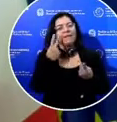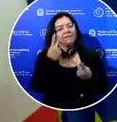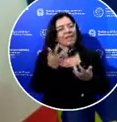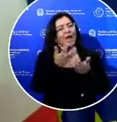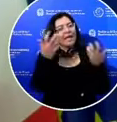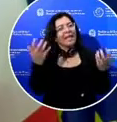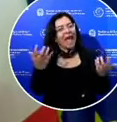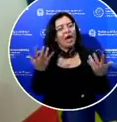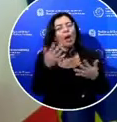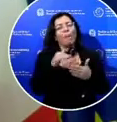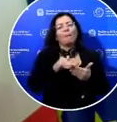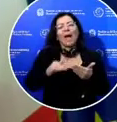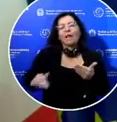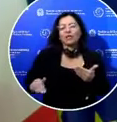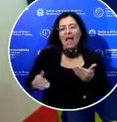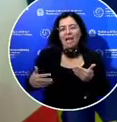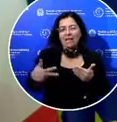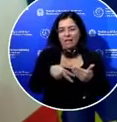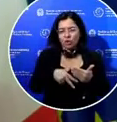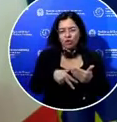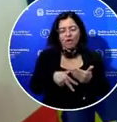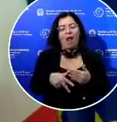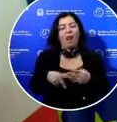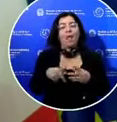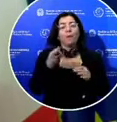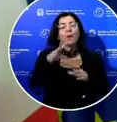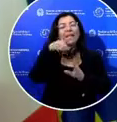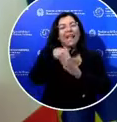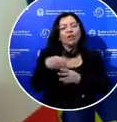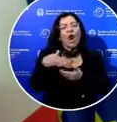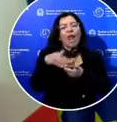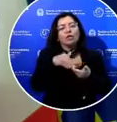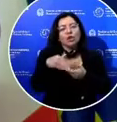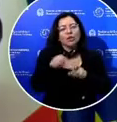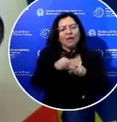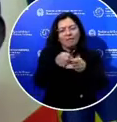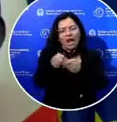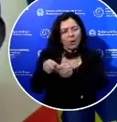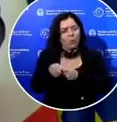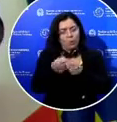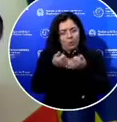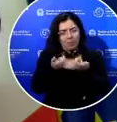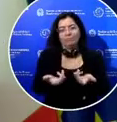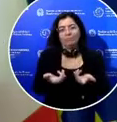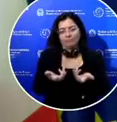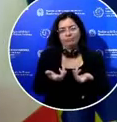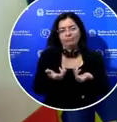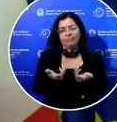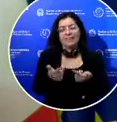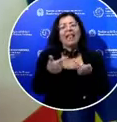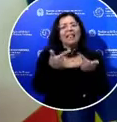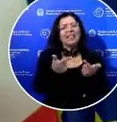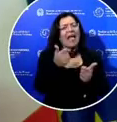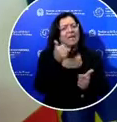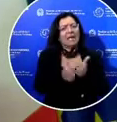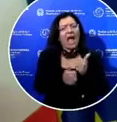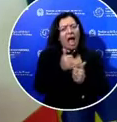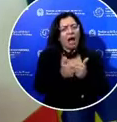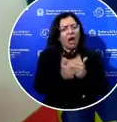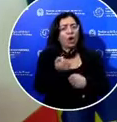la marginalizzazione sociale, le fratture sociali hanno portato a dei danni che